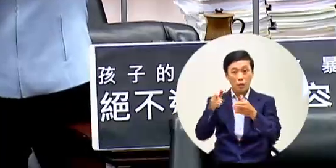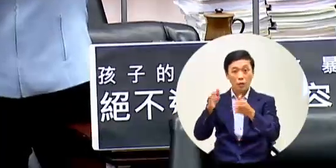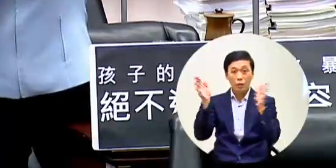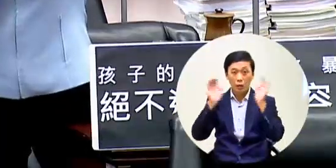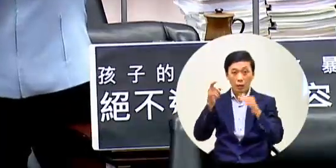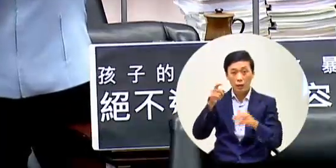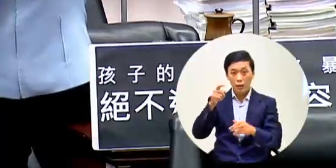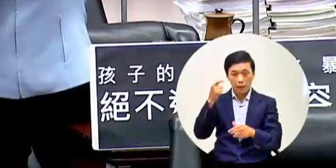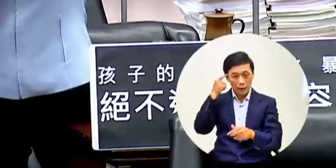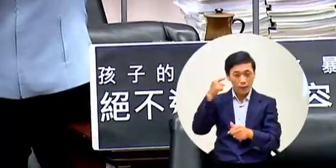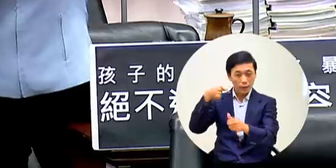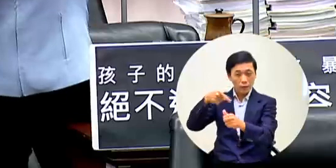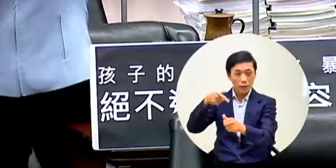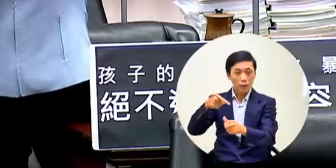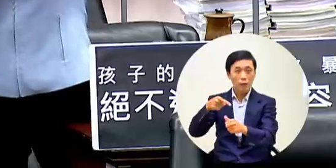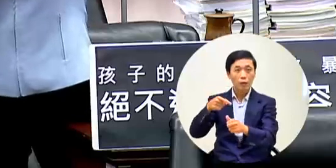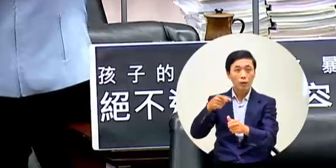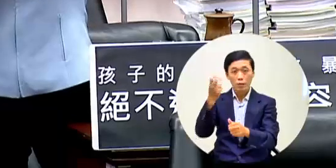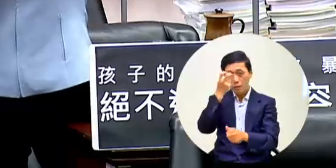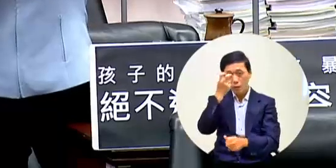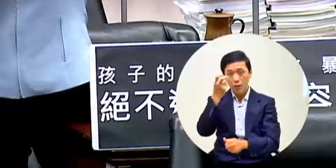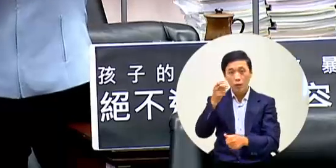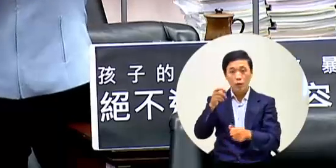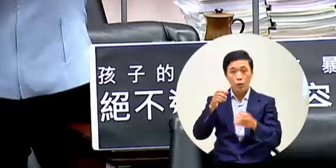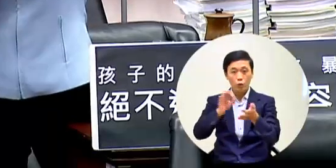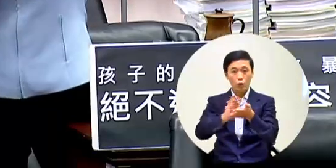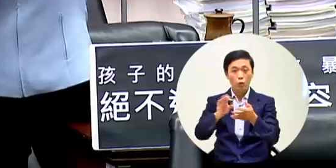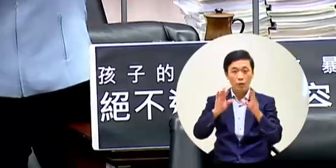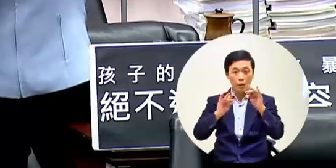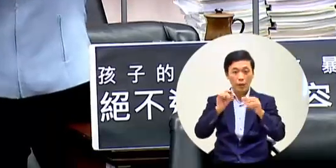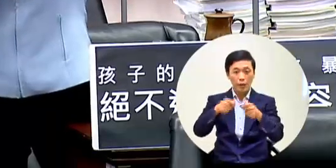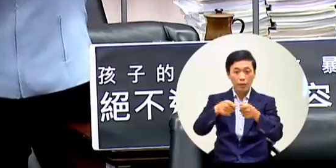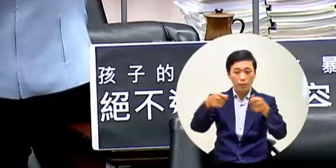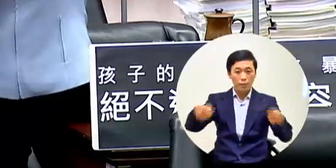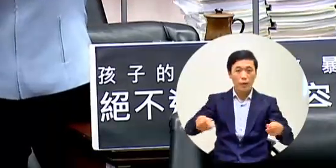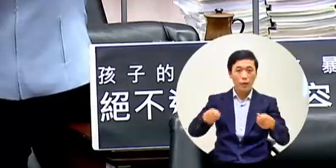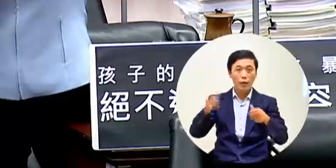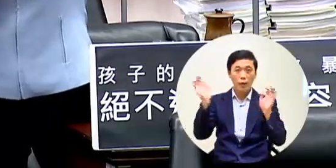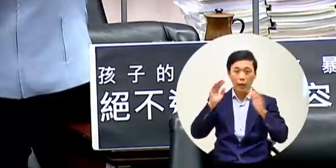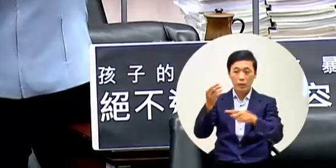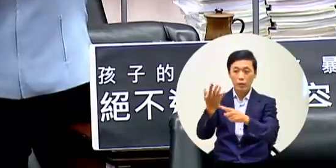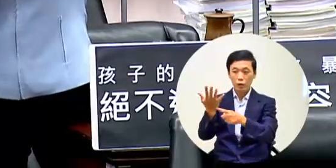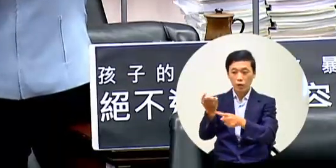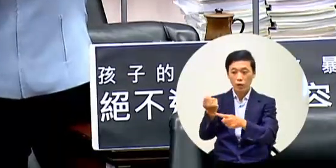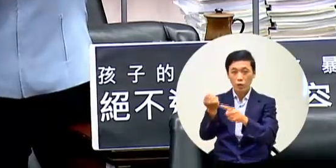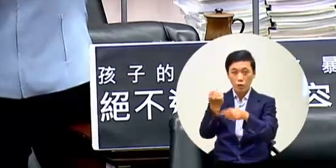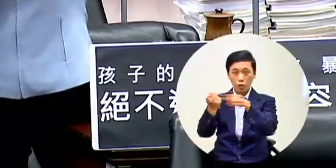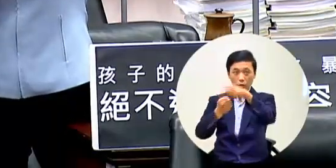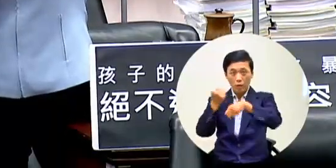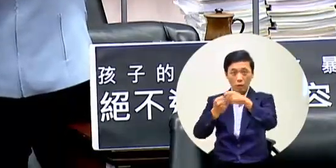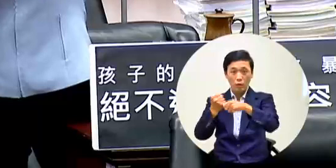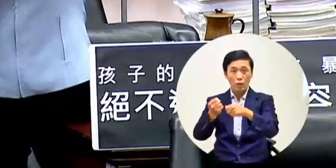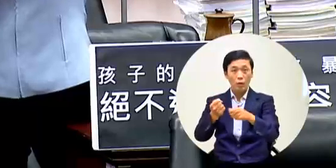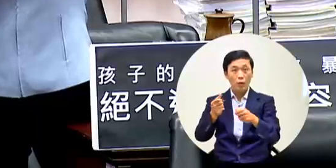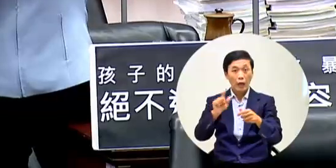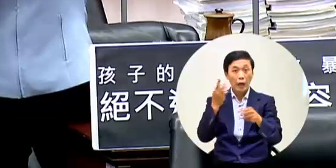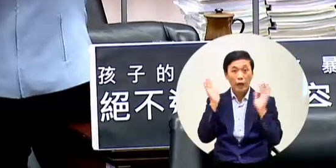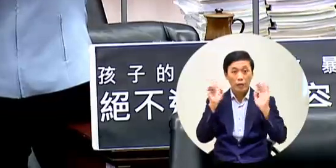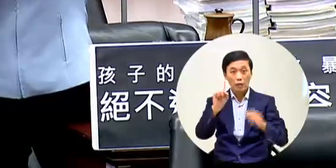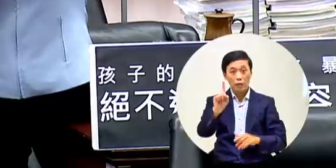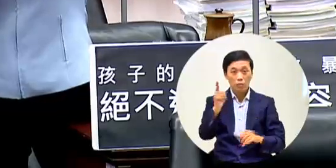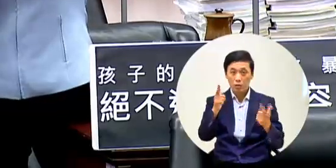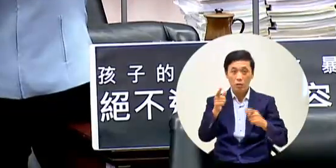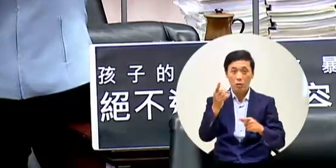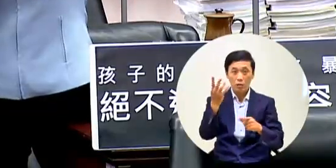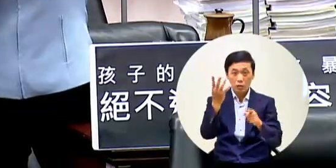子，用胶带绑这些孩子的手，不止一位孩子，有四位、五位，总共